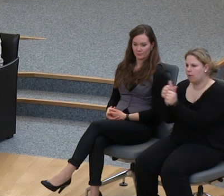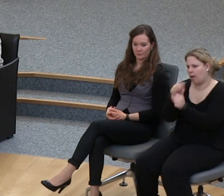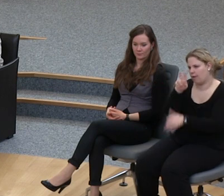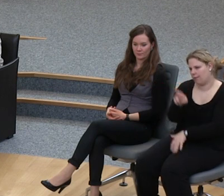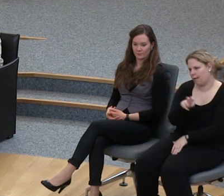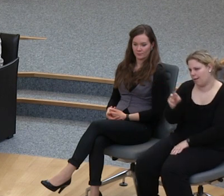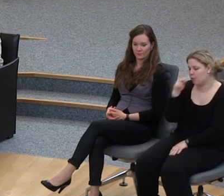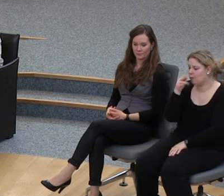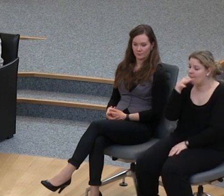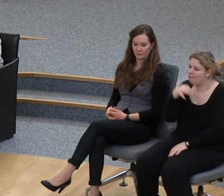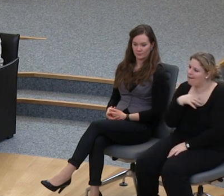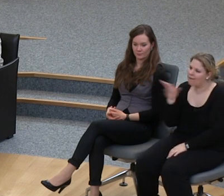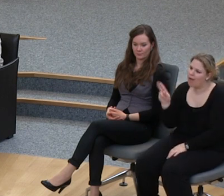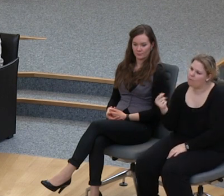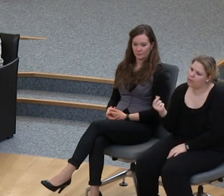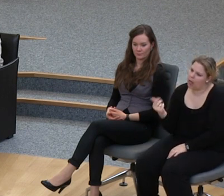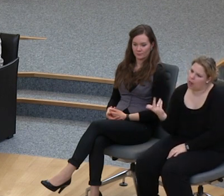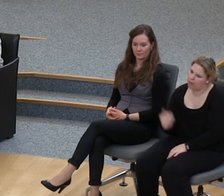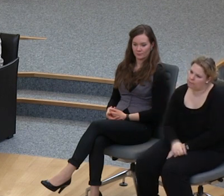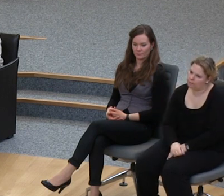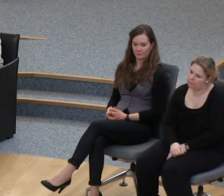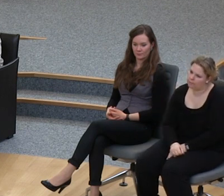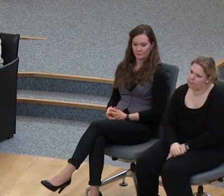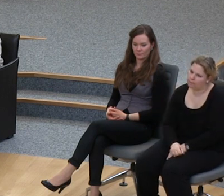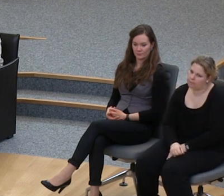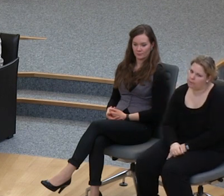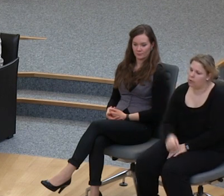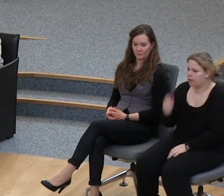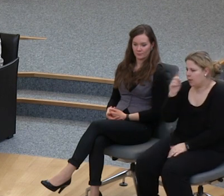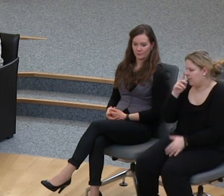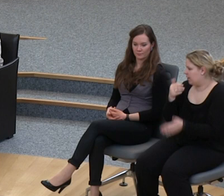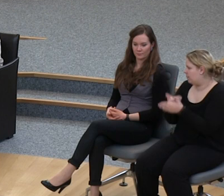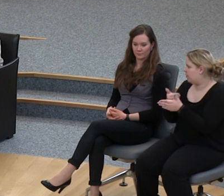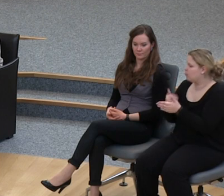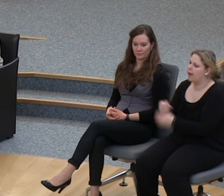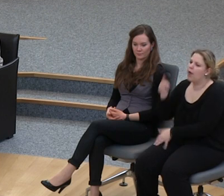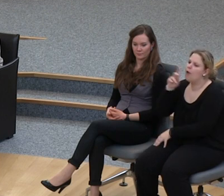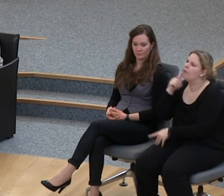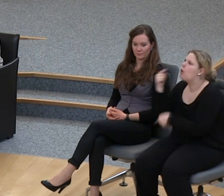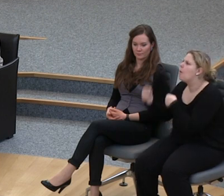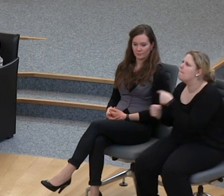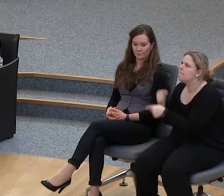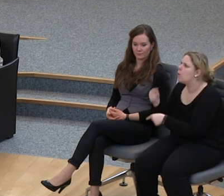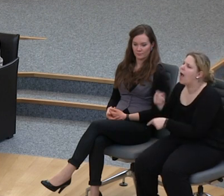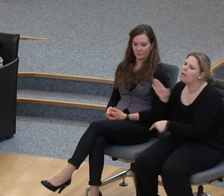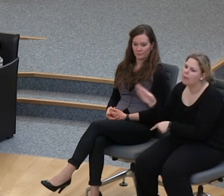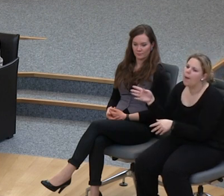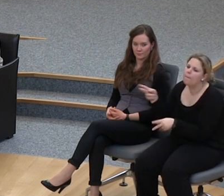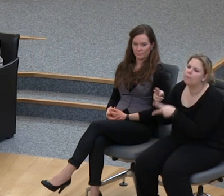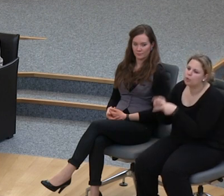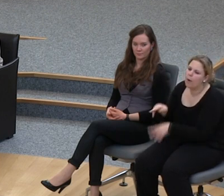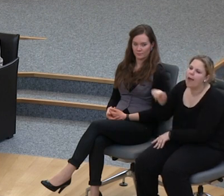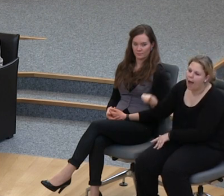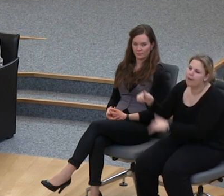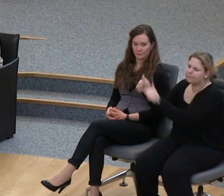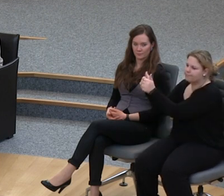wird das finanziert? Und wenn also Betreuerin A jetzt Frau Müller mit ins Krankenhaus begleitet, dann ist ja klar,